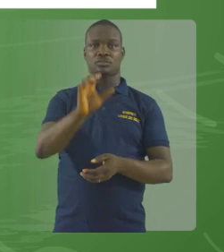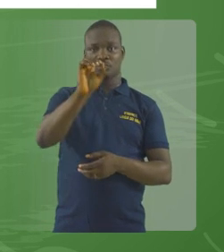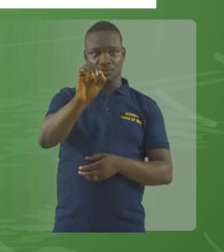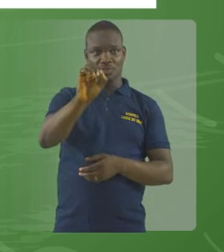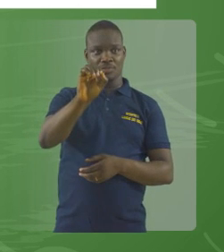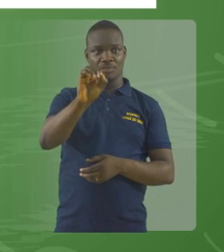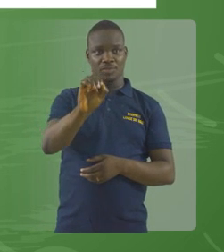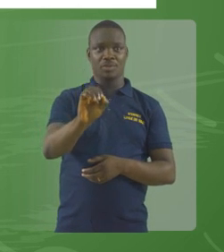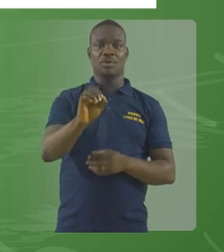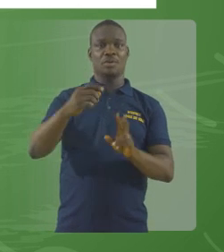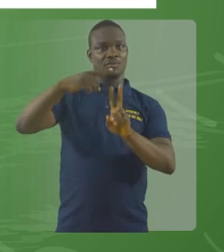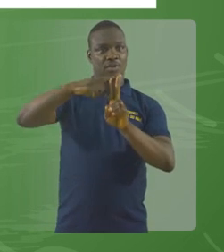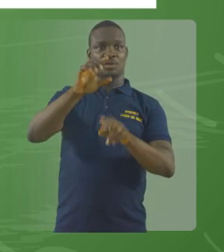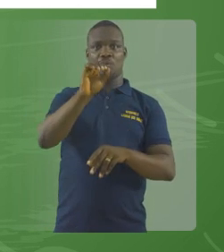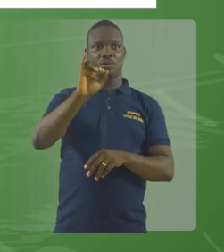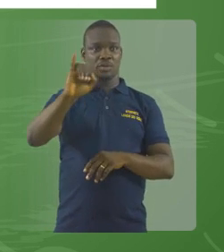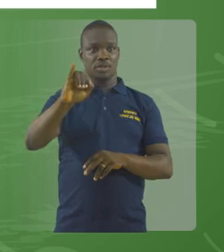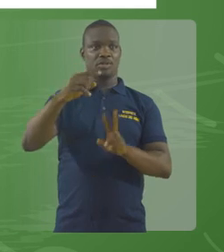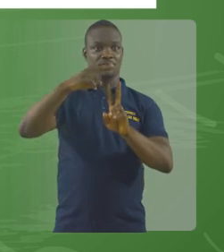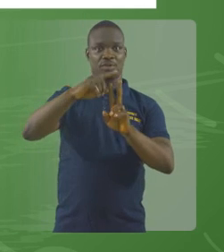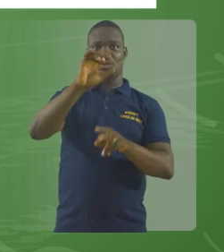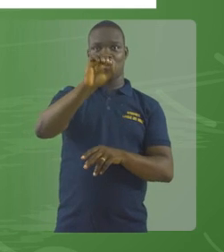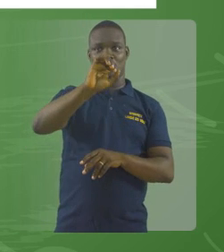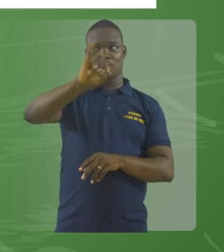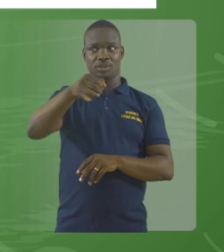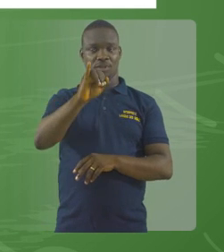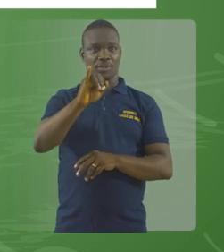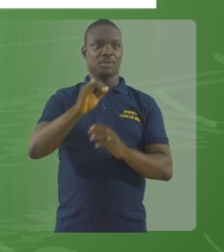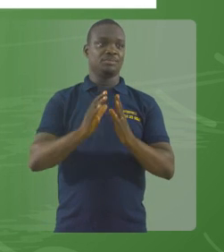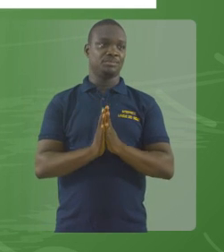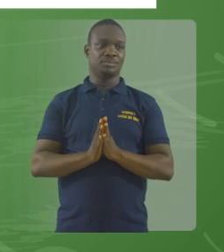O, vecteur OI, vecteur OJ.